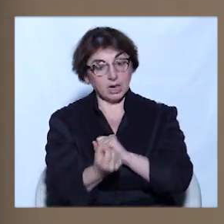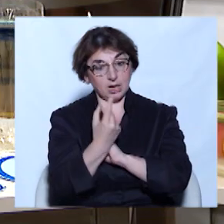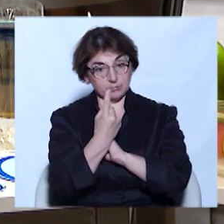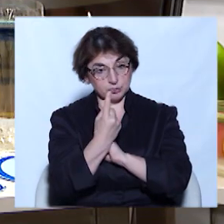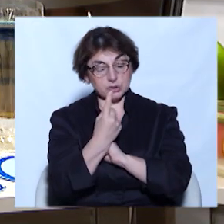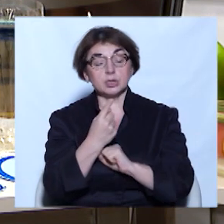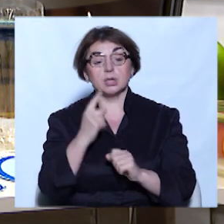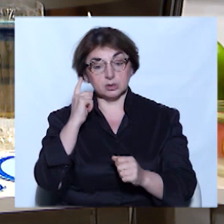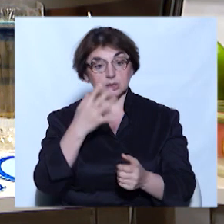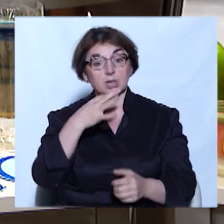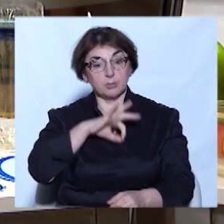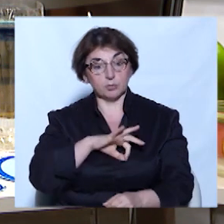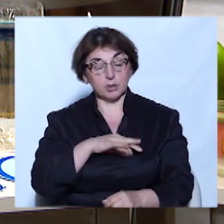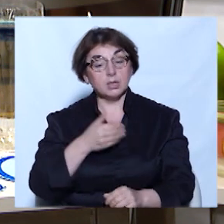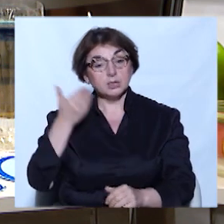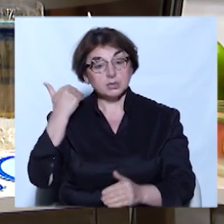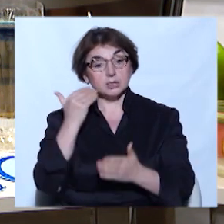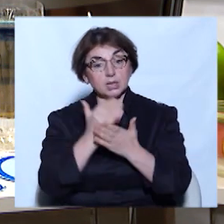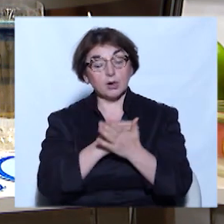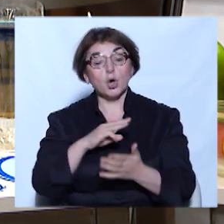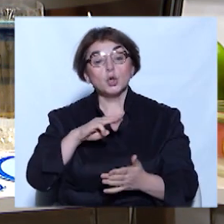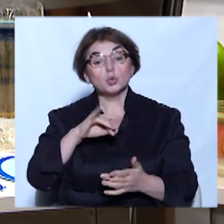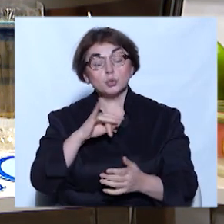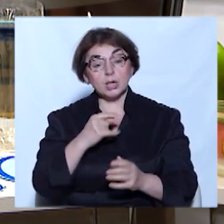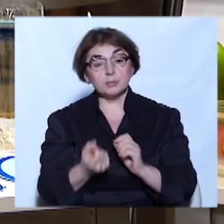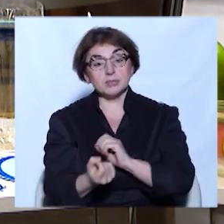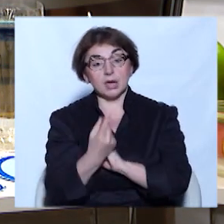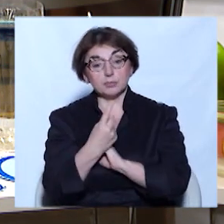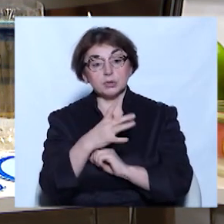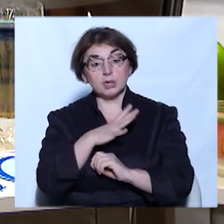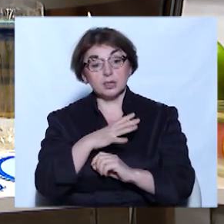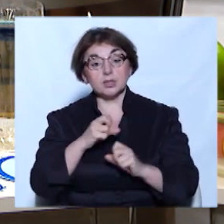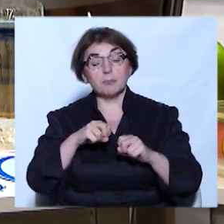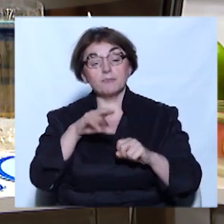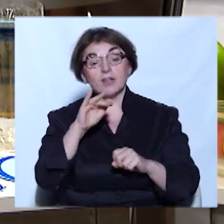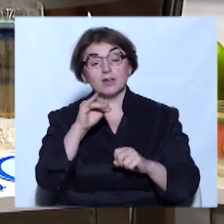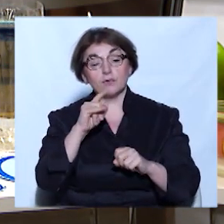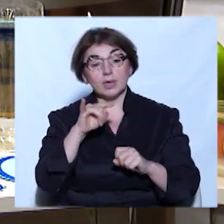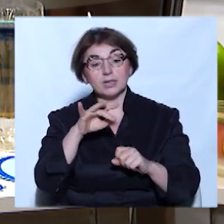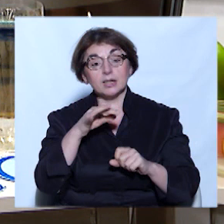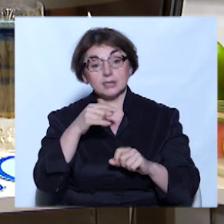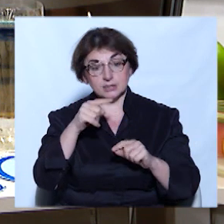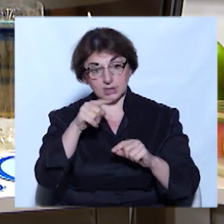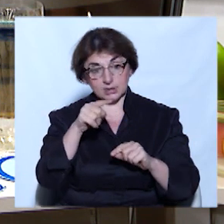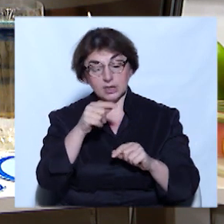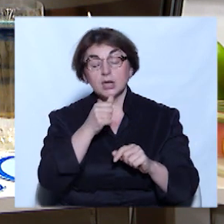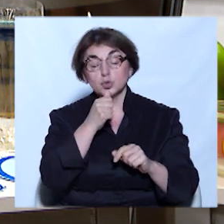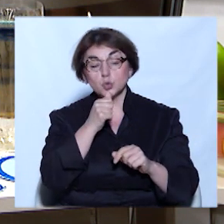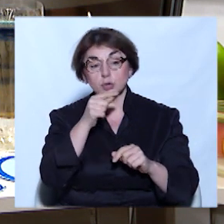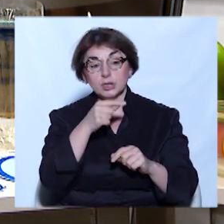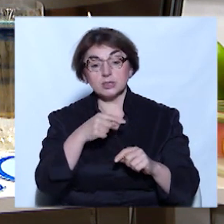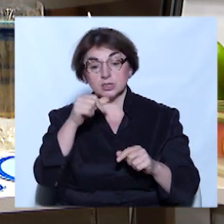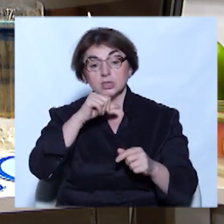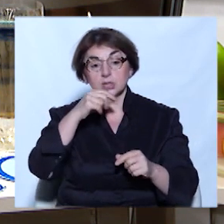გამოგვადგება. წინა გაკვეთილზე ტუტეების აღმოსაჩენად გამოვიყენეთ ფენოლფთალეინი. მოდით ფენოლფთალეინითაც შევამოწმოთ